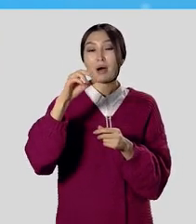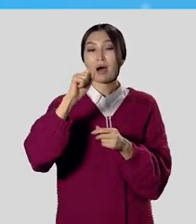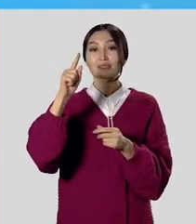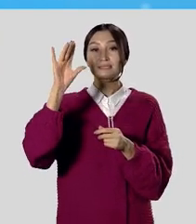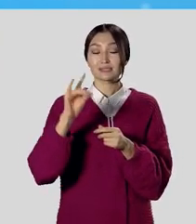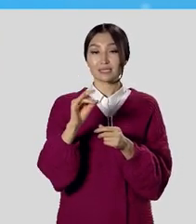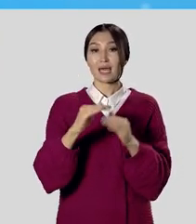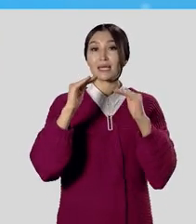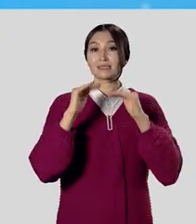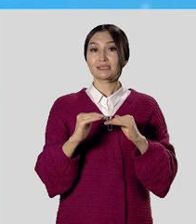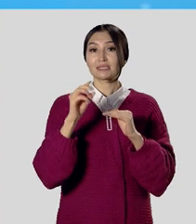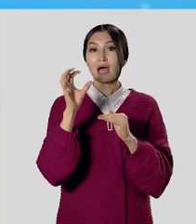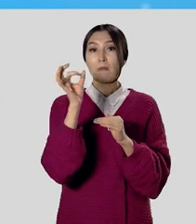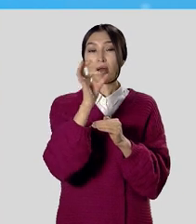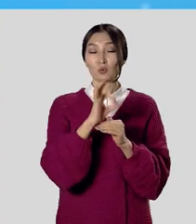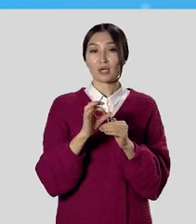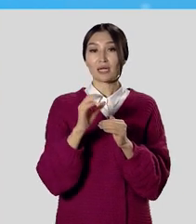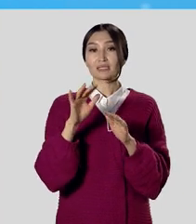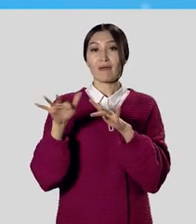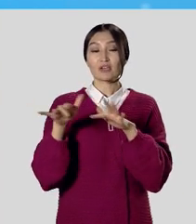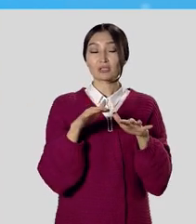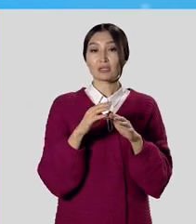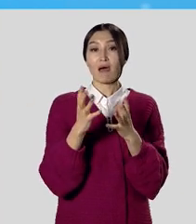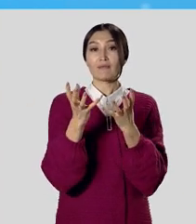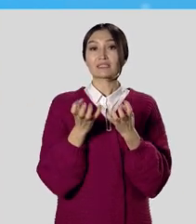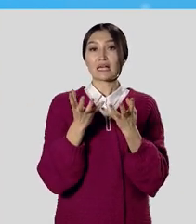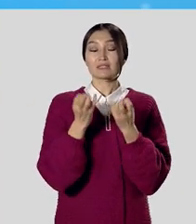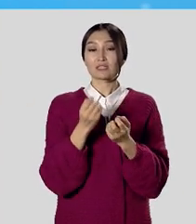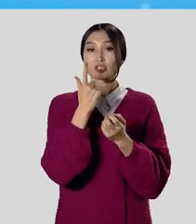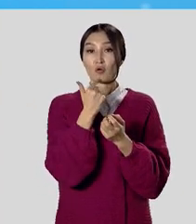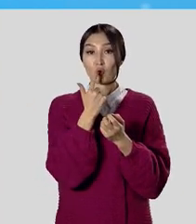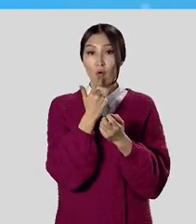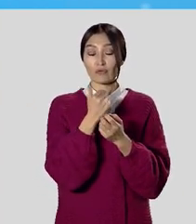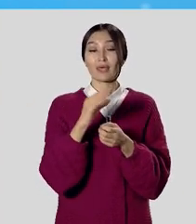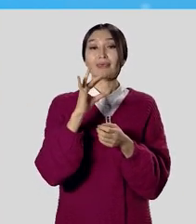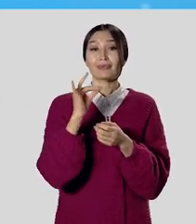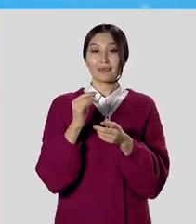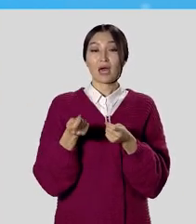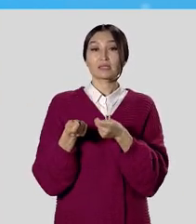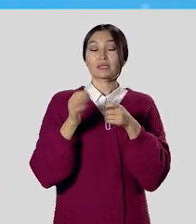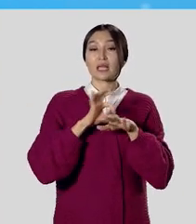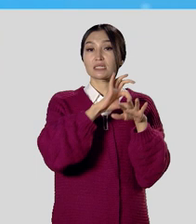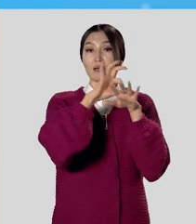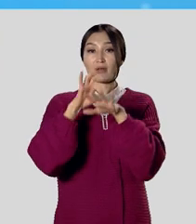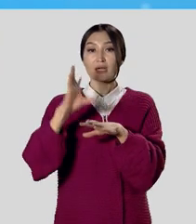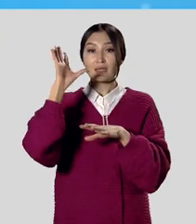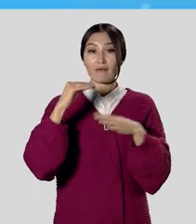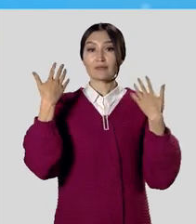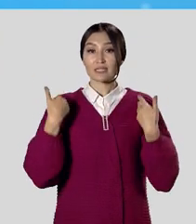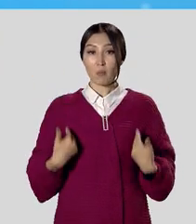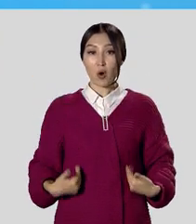Образующиеся низкомолекулярные вещества всасываются в кровь и доставляются ко всем